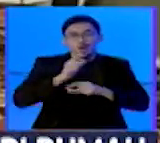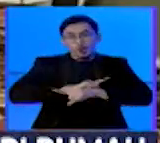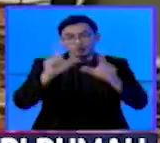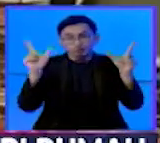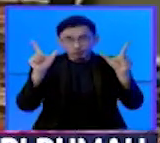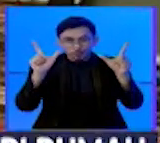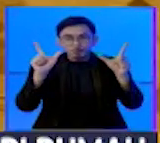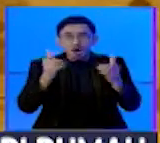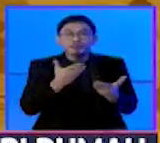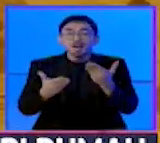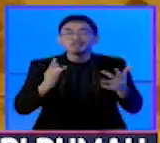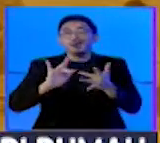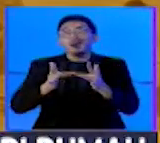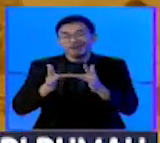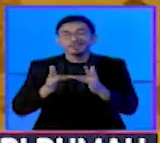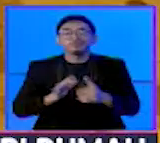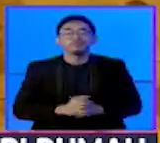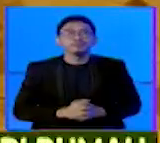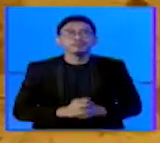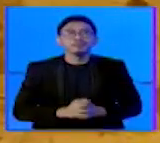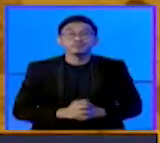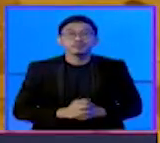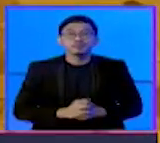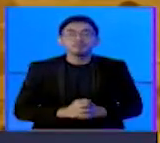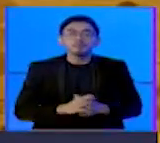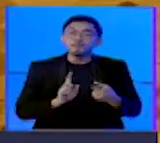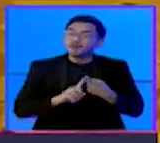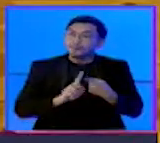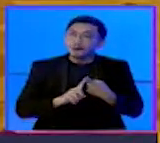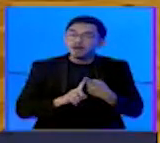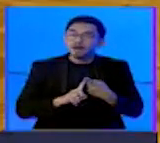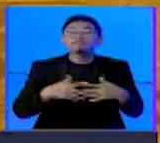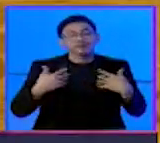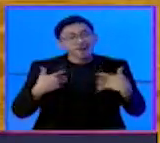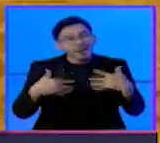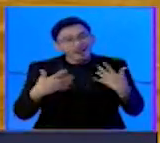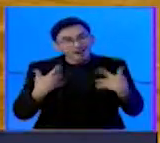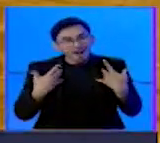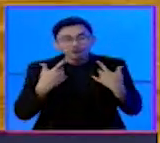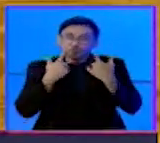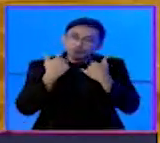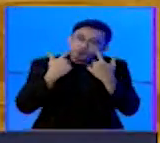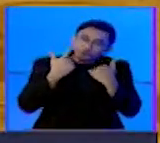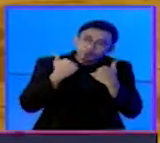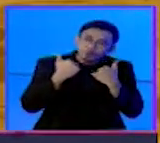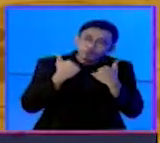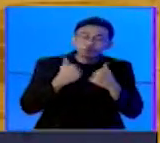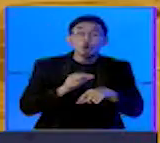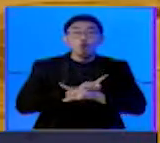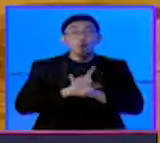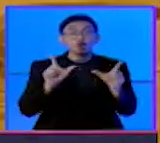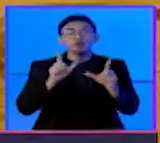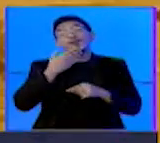aplikasi online. Jadi sebenarnya ada dua sisi, yang satu senang, yang satu sedih. Jadi senangnya itu kita semua satu angkatan semua bisa lulus, bisa bareng-bareng